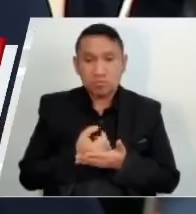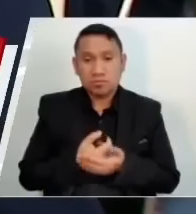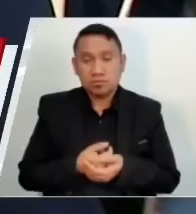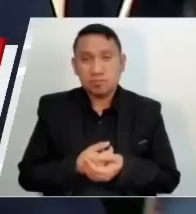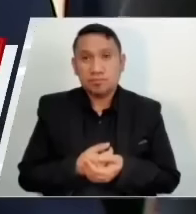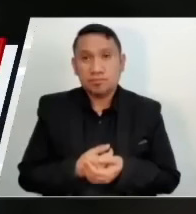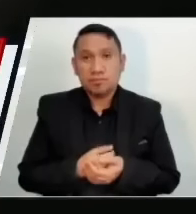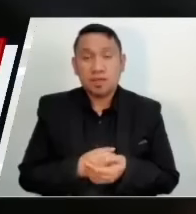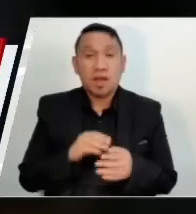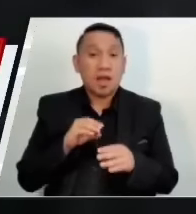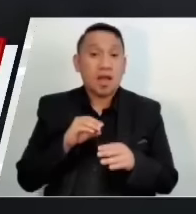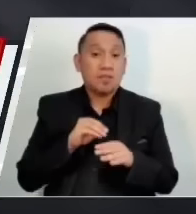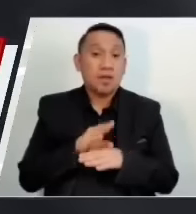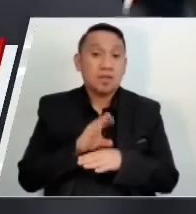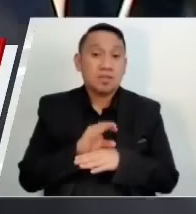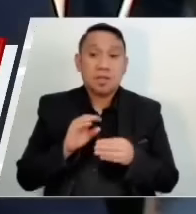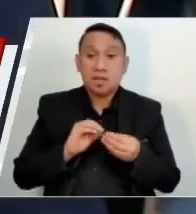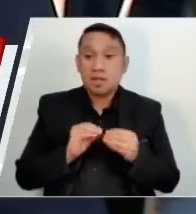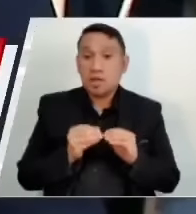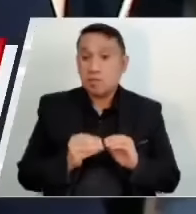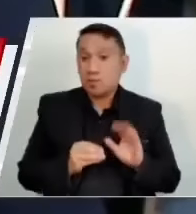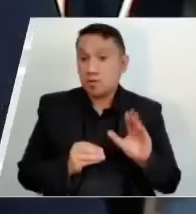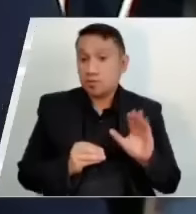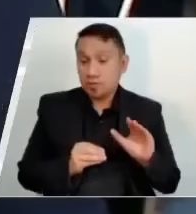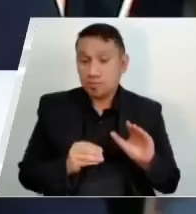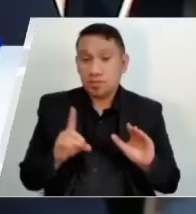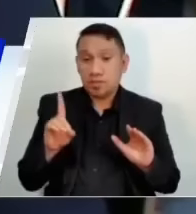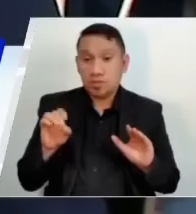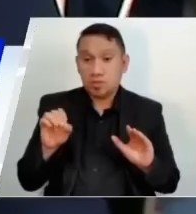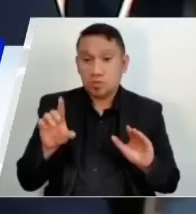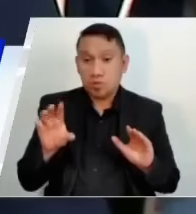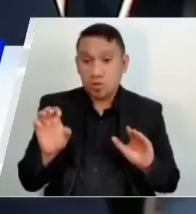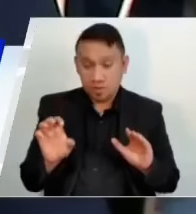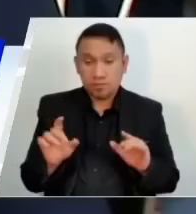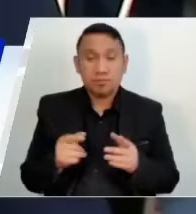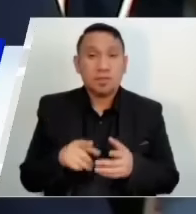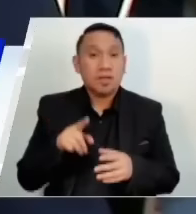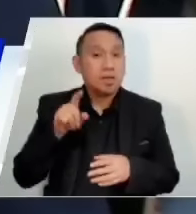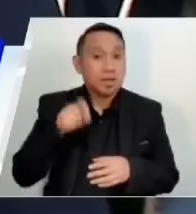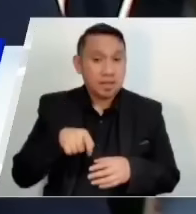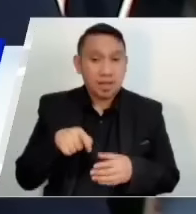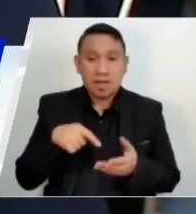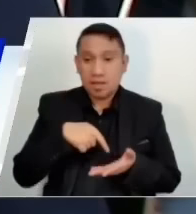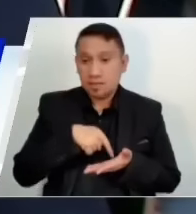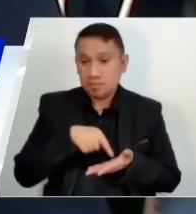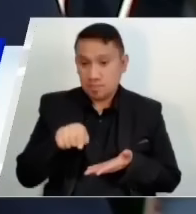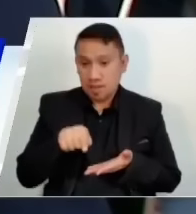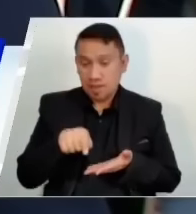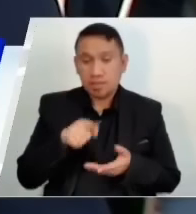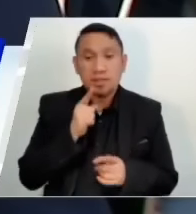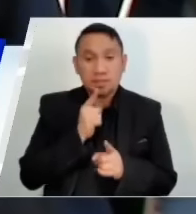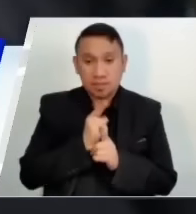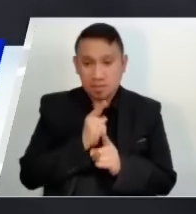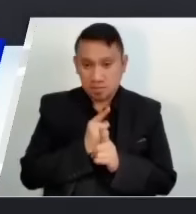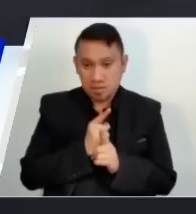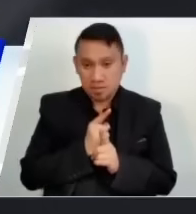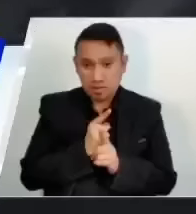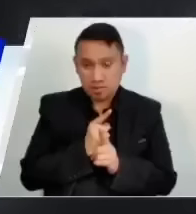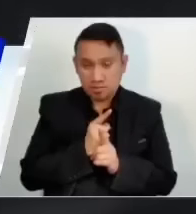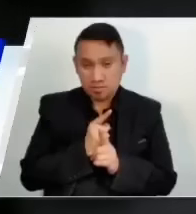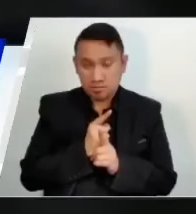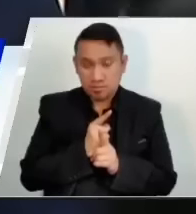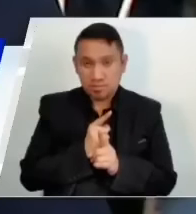ang Andole, which states na dapat bayaran ng tama as per contract